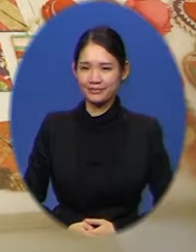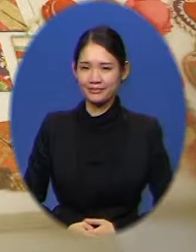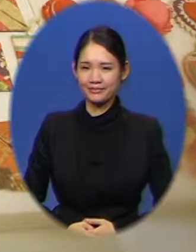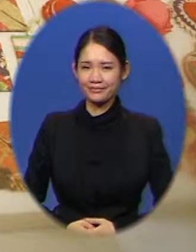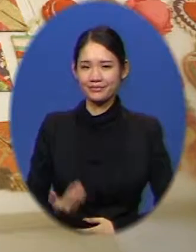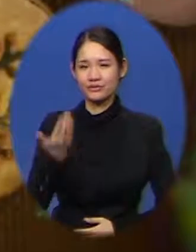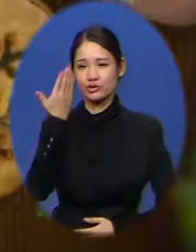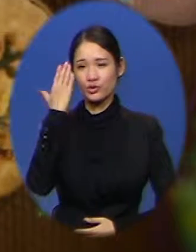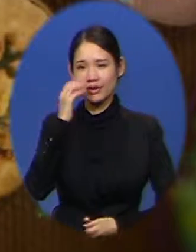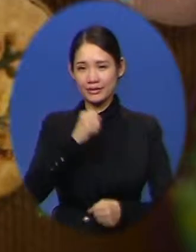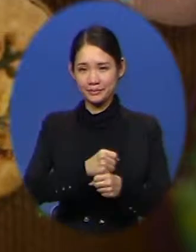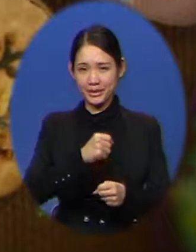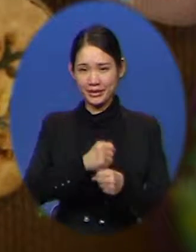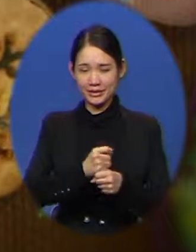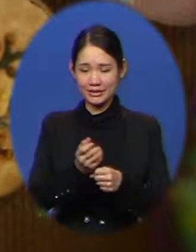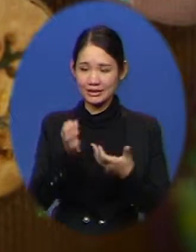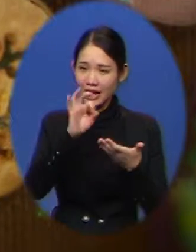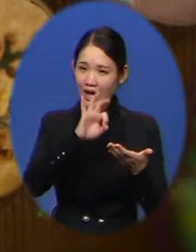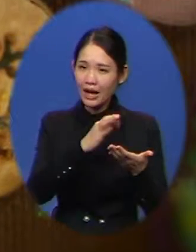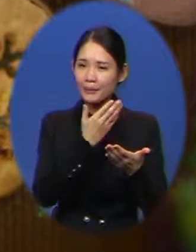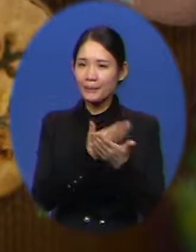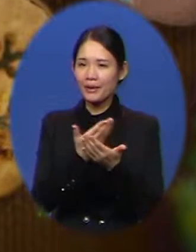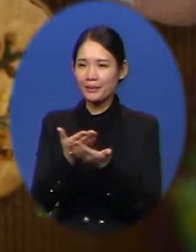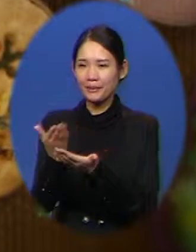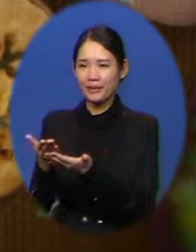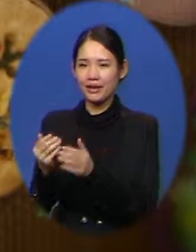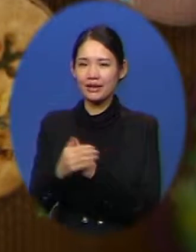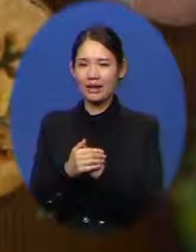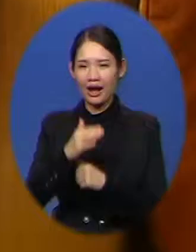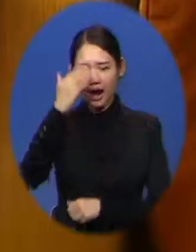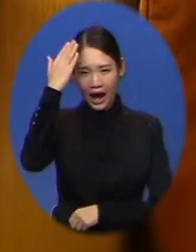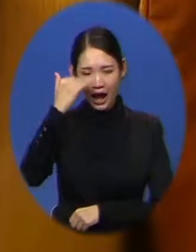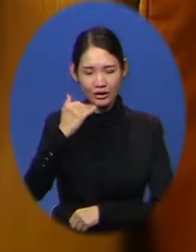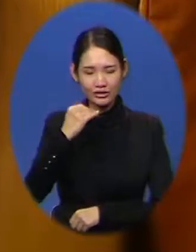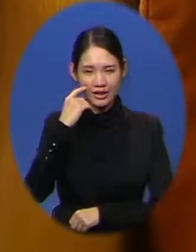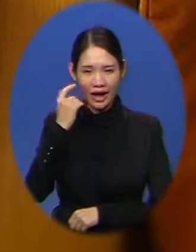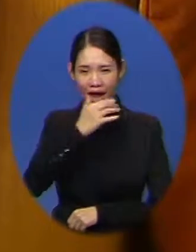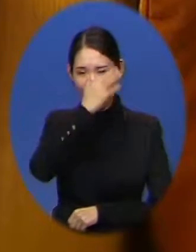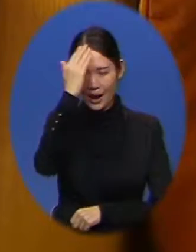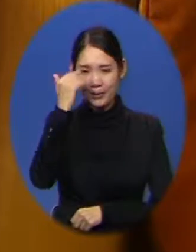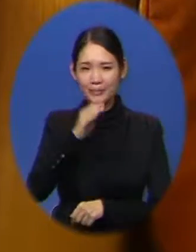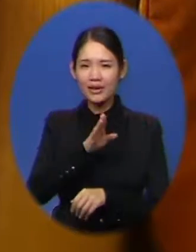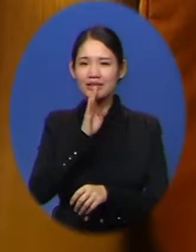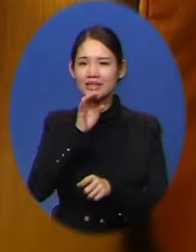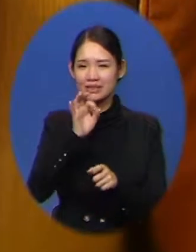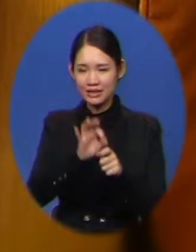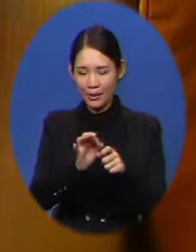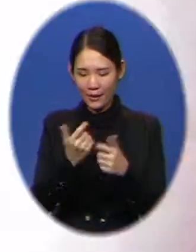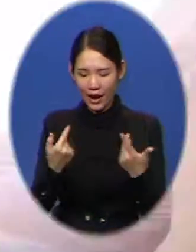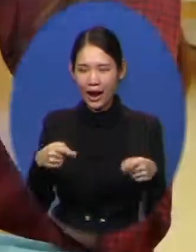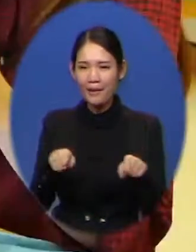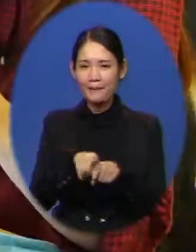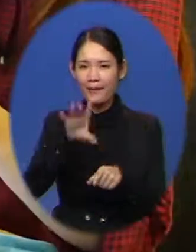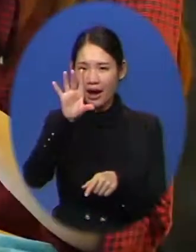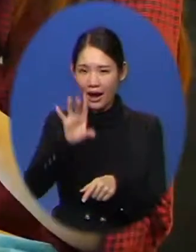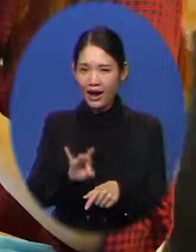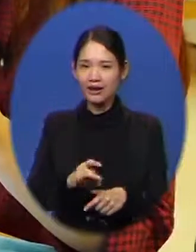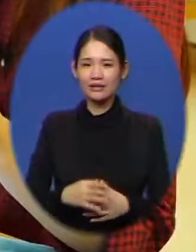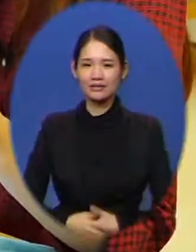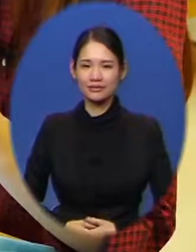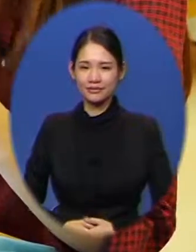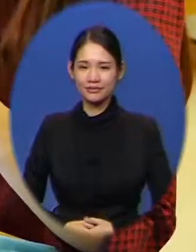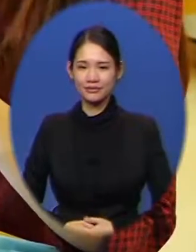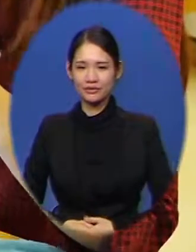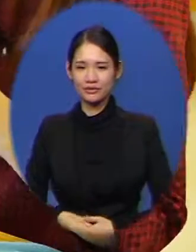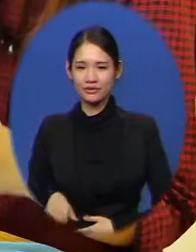최근 만들어진 자수 작품에는 한국적 미감과 실용성이 절묘하게 어우러져 있었습니다. 평소 자기가 좋아하는